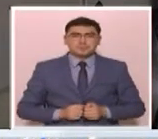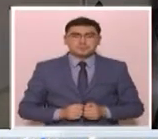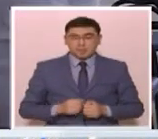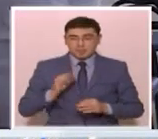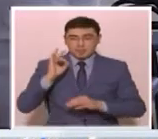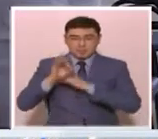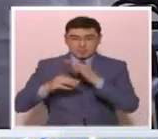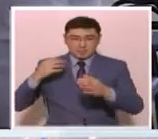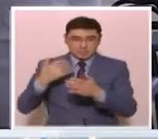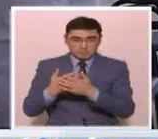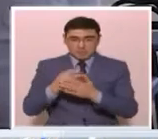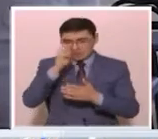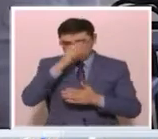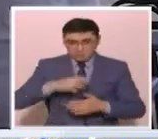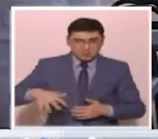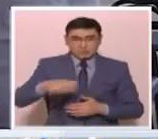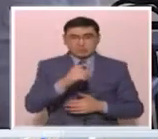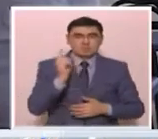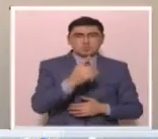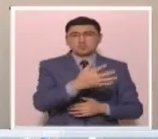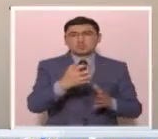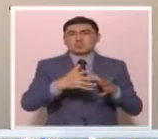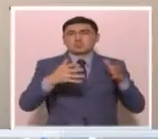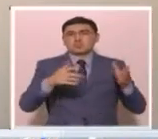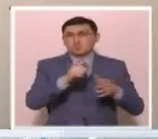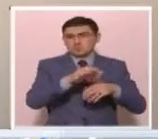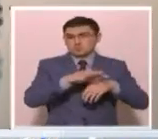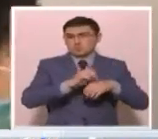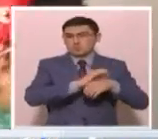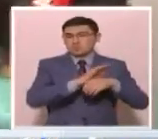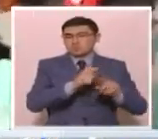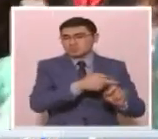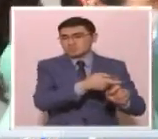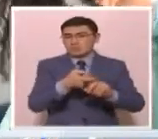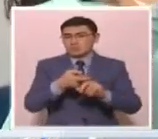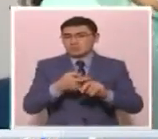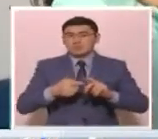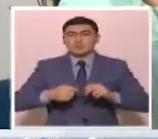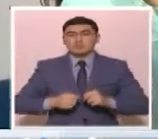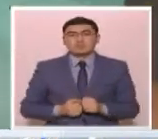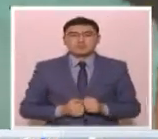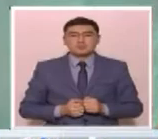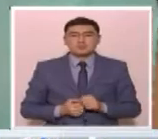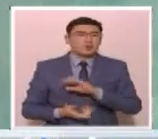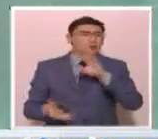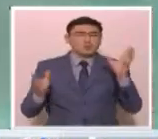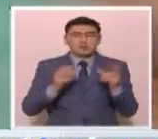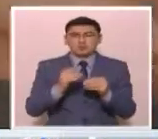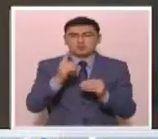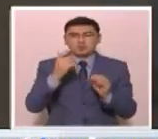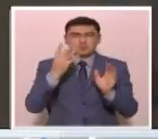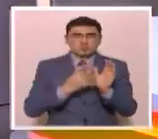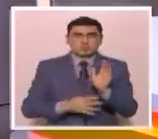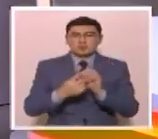тәулікте 1186 адам вирус жұқтырған. Жалпы ел бойынша ауырғандар саны 192825.